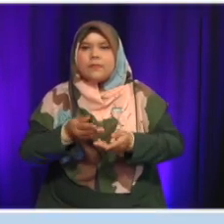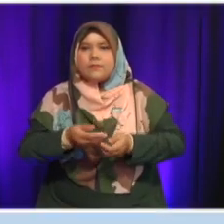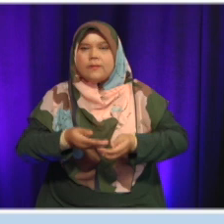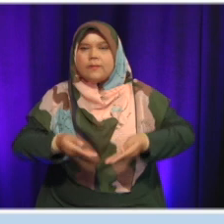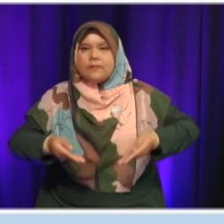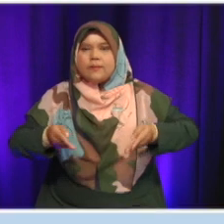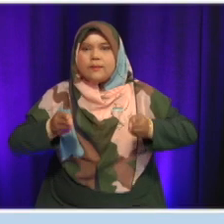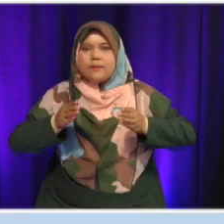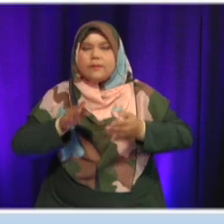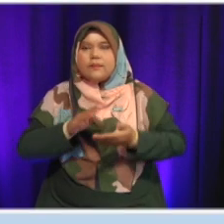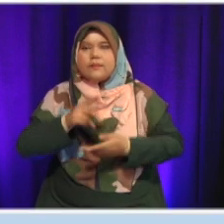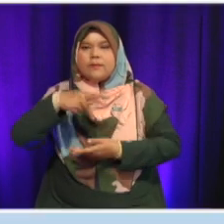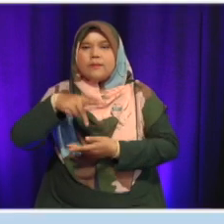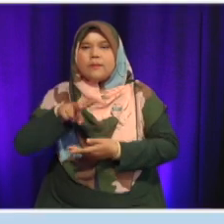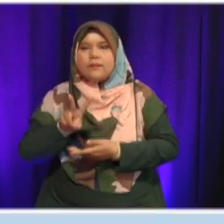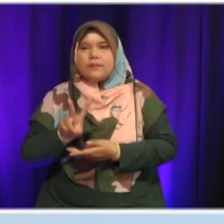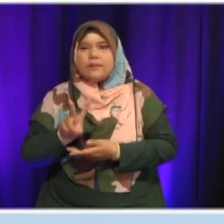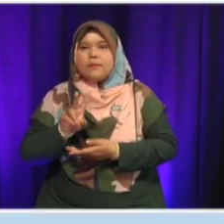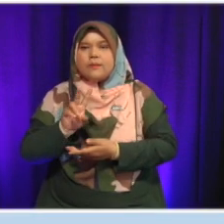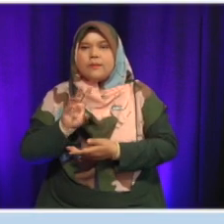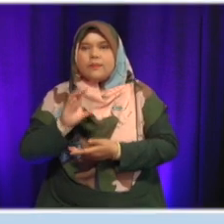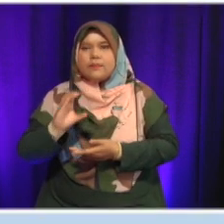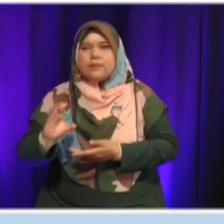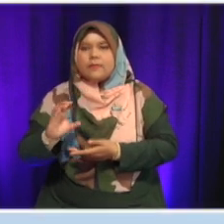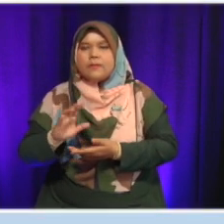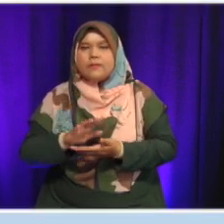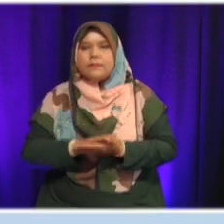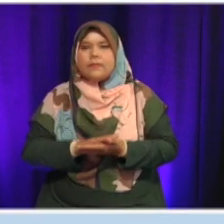pvc bekas pvc